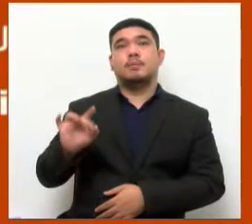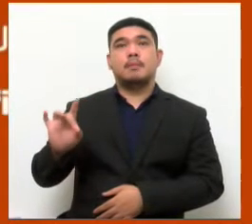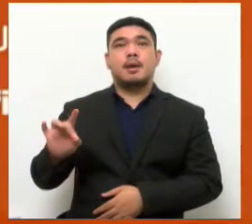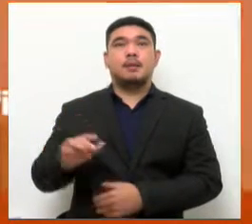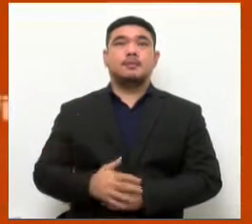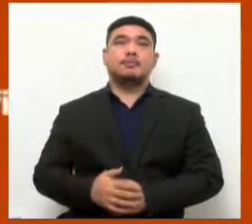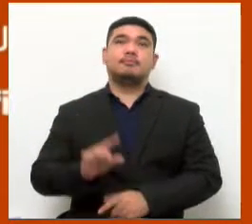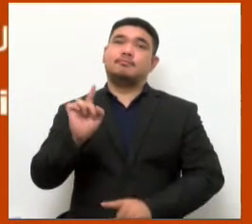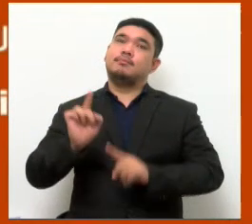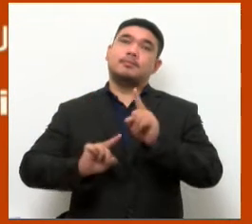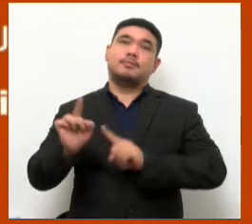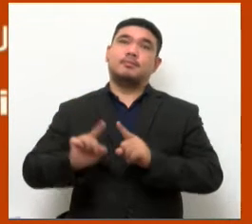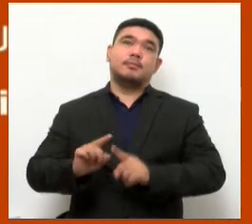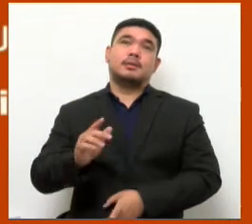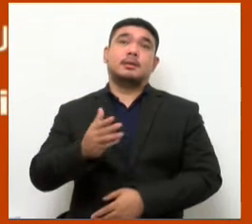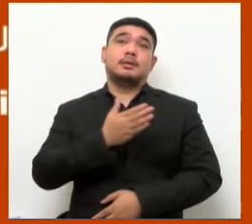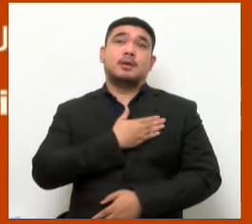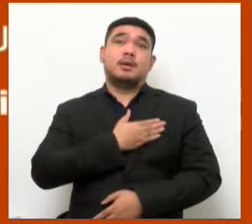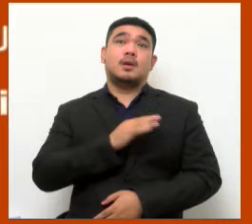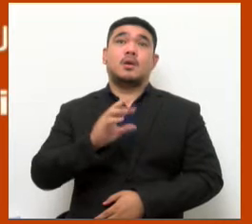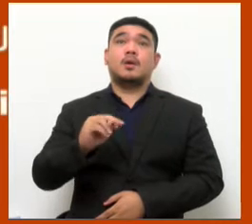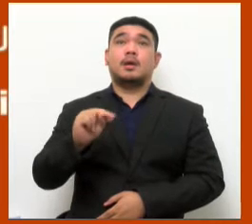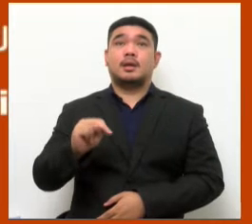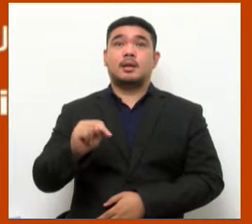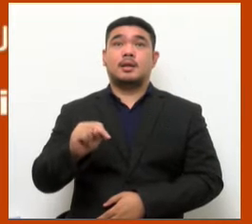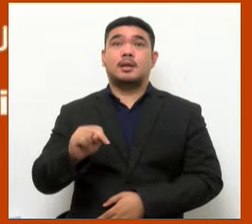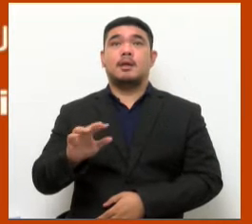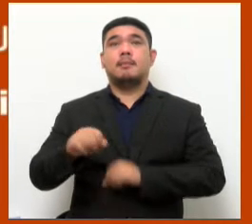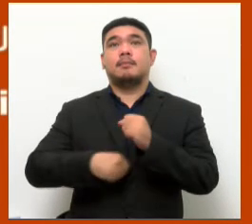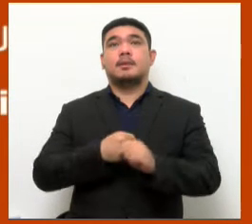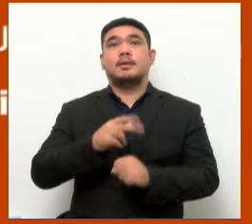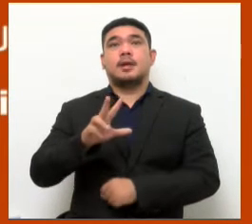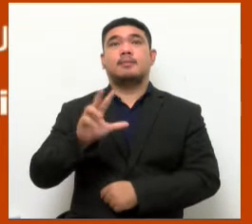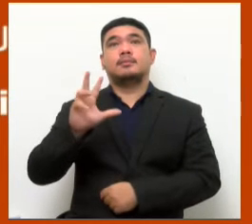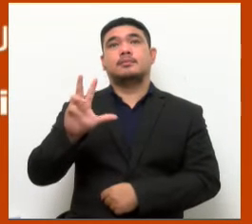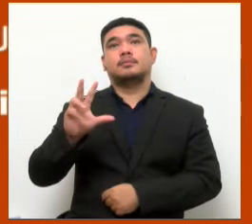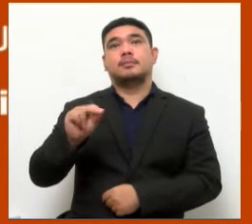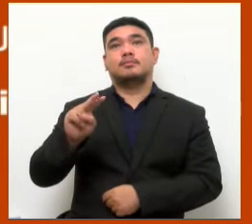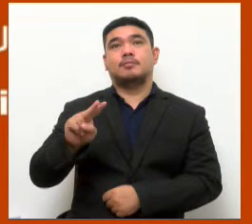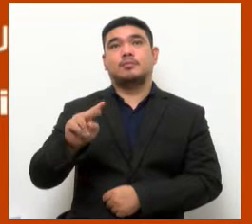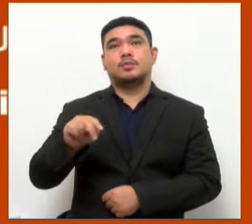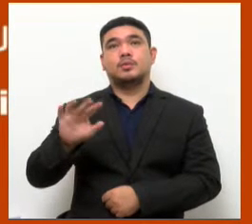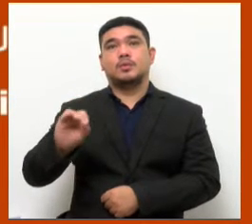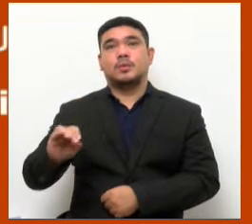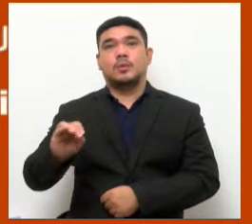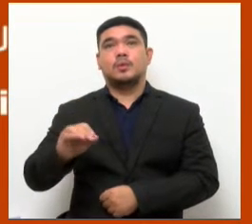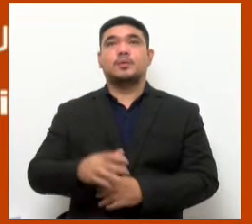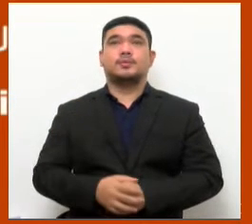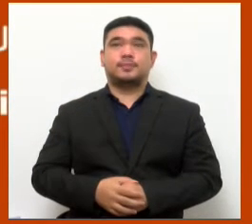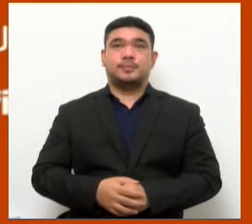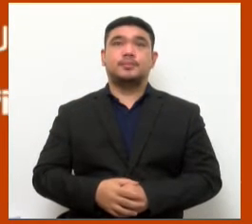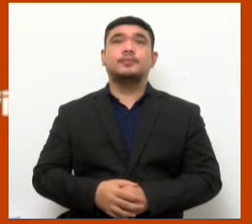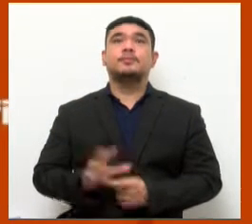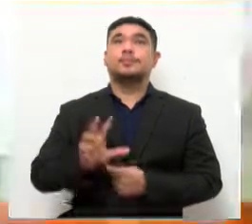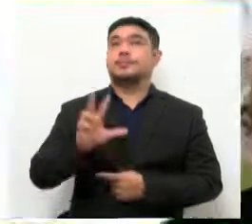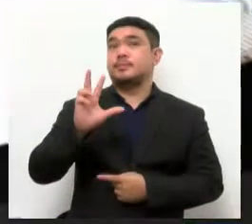37.80 ผลการประเมินระดับชาติ ONET ระดับชั้นมัธยมศึกษาปีที่3มีค่าเฉลี่ย 32.09